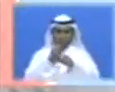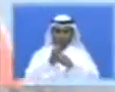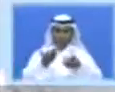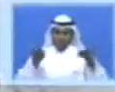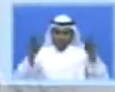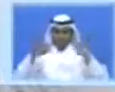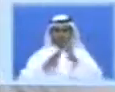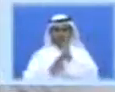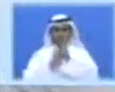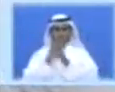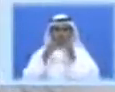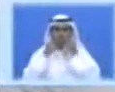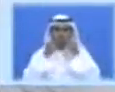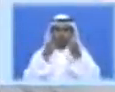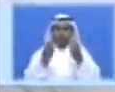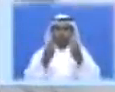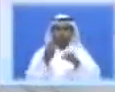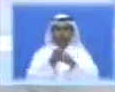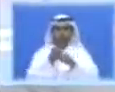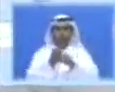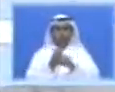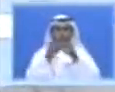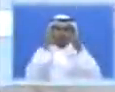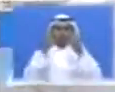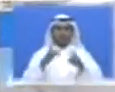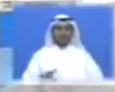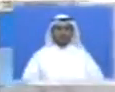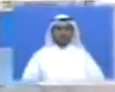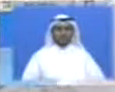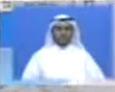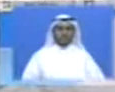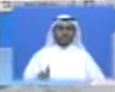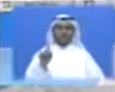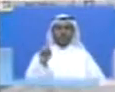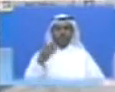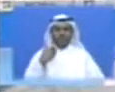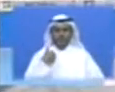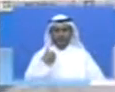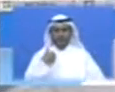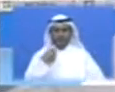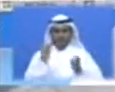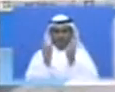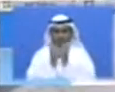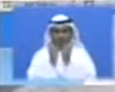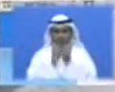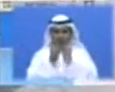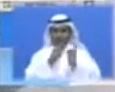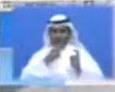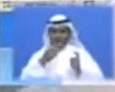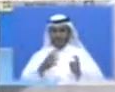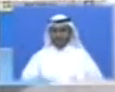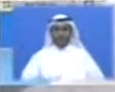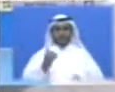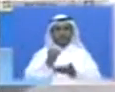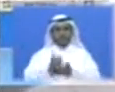الدورة لإخراج هذه النسخة بأحلى حلة. بإذن الله هذه الدورة يعني هي تواصل، خاصة هي